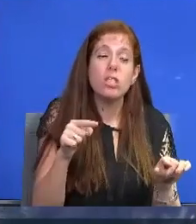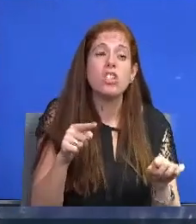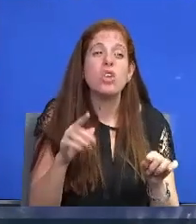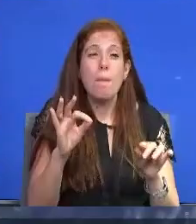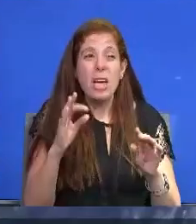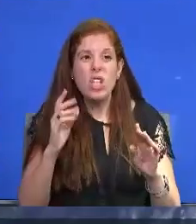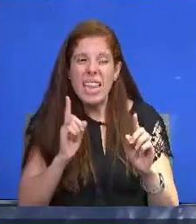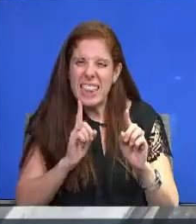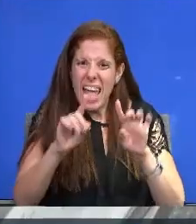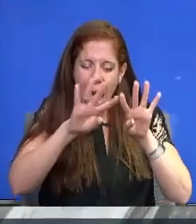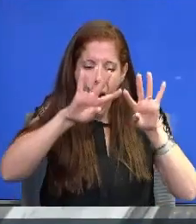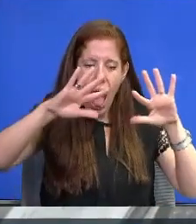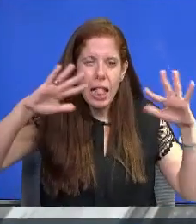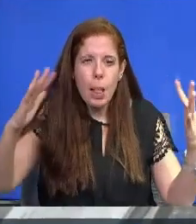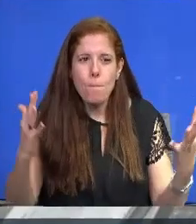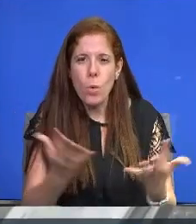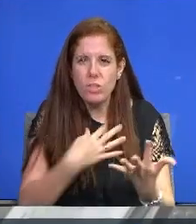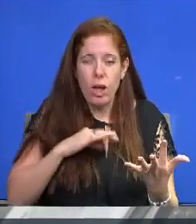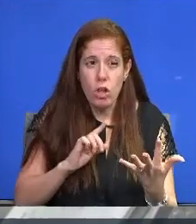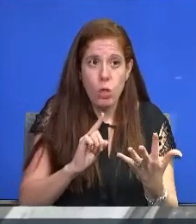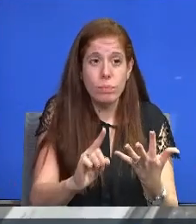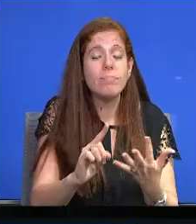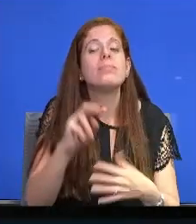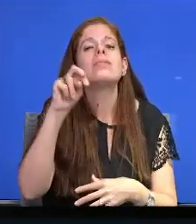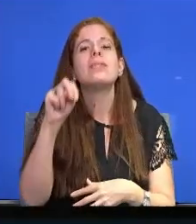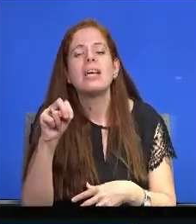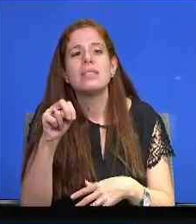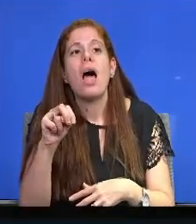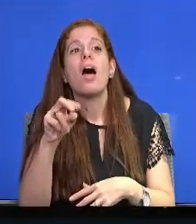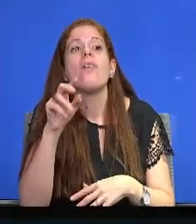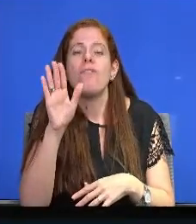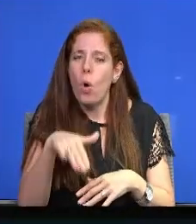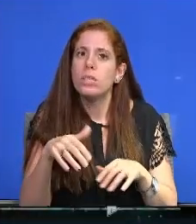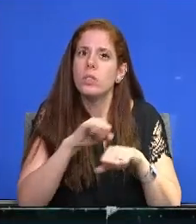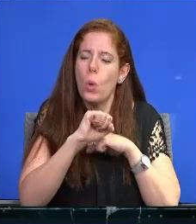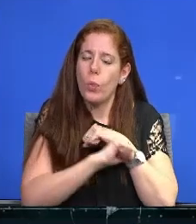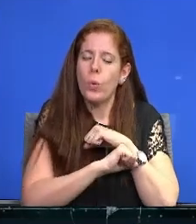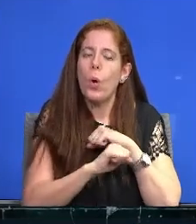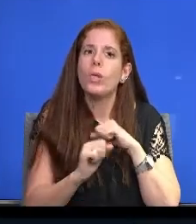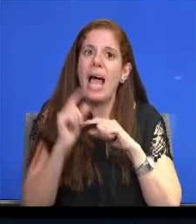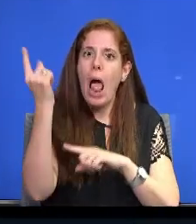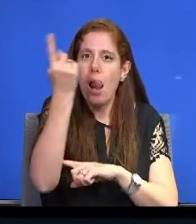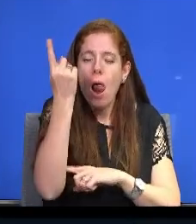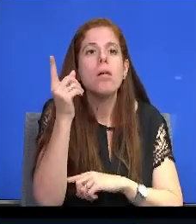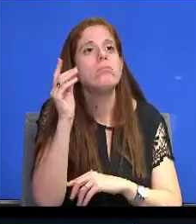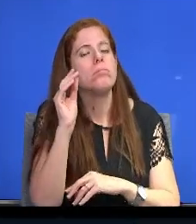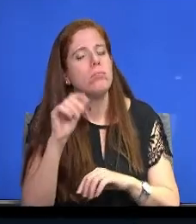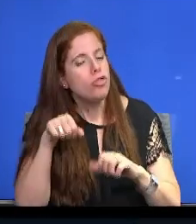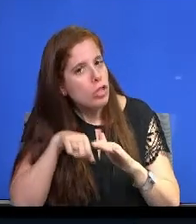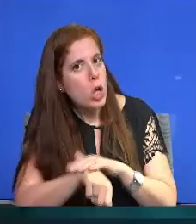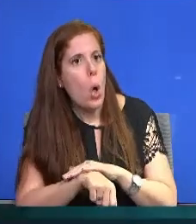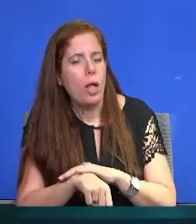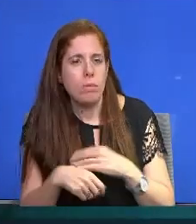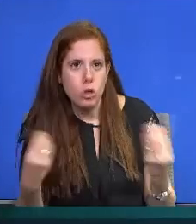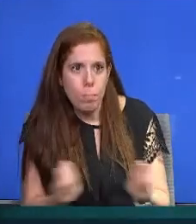our atmosphere. נאסא וסוכניות חלל רבות בעולם, גם בארץ, משקיעות לא מעט משאבים בתוכניות מעקב אחר